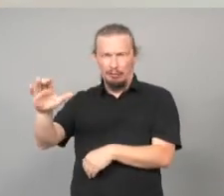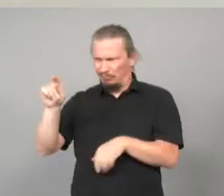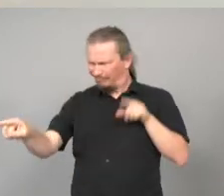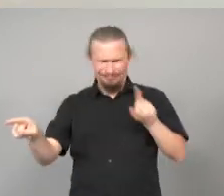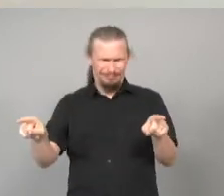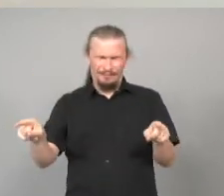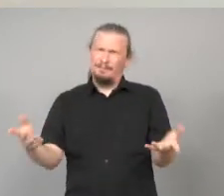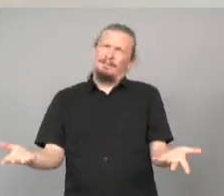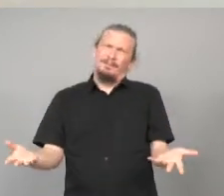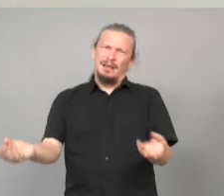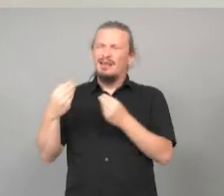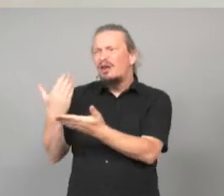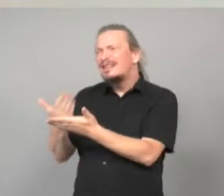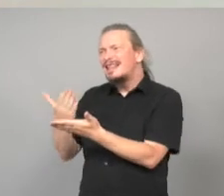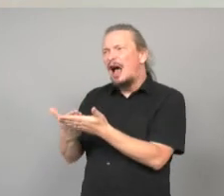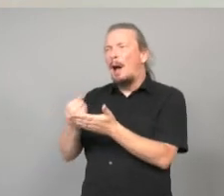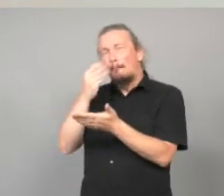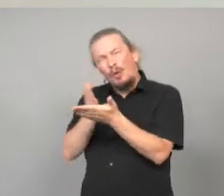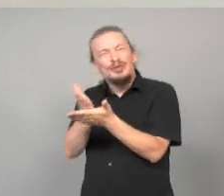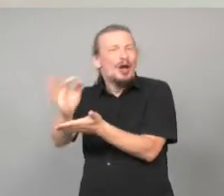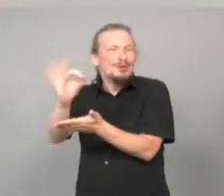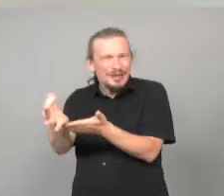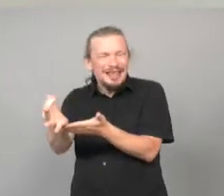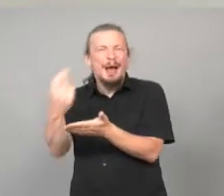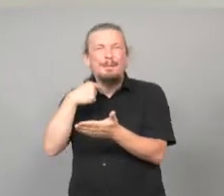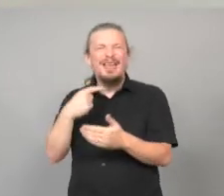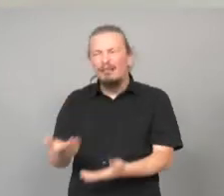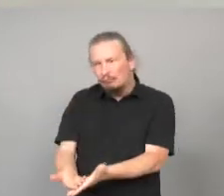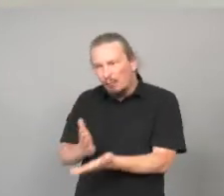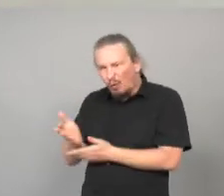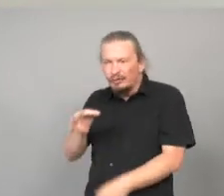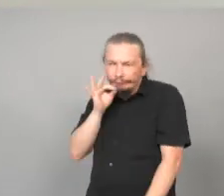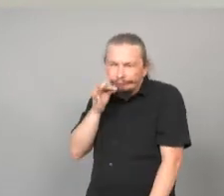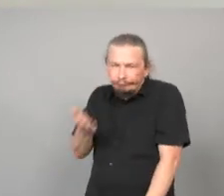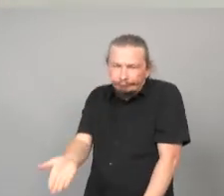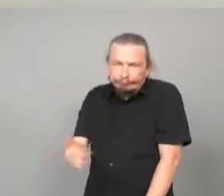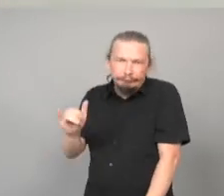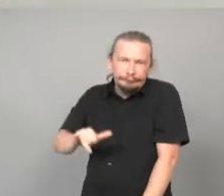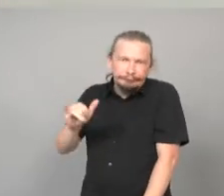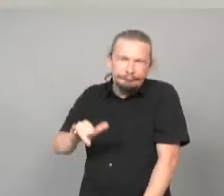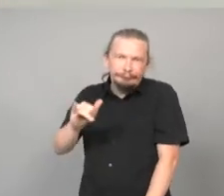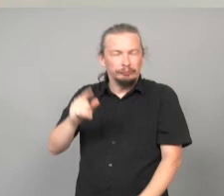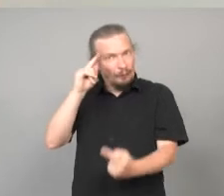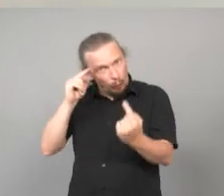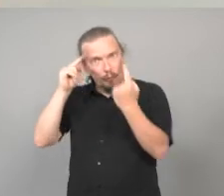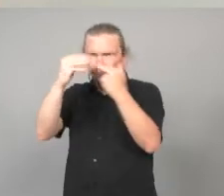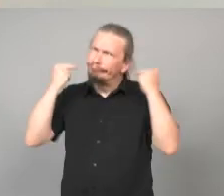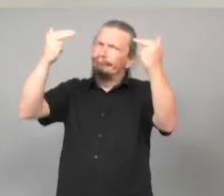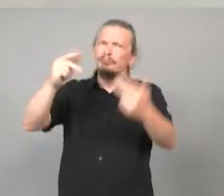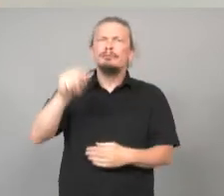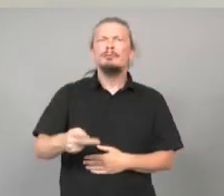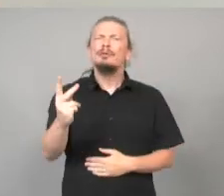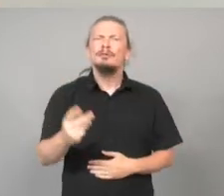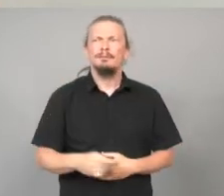nous apparaît bâclé et dérisoire au regard du niveau de réponse qu'il conviendrait d'organiser sur la métropole. Notre